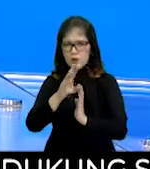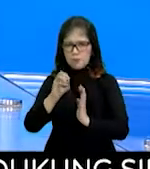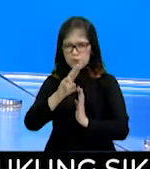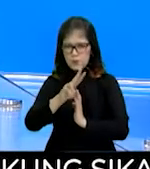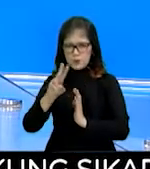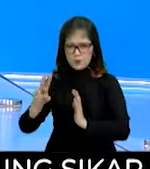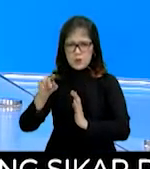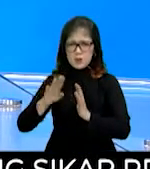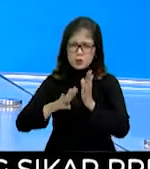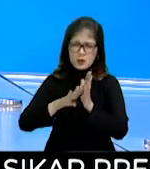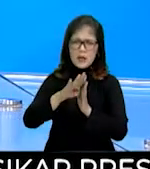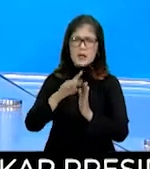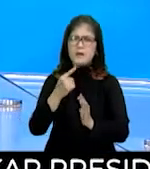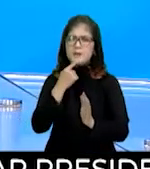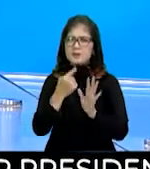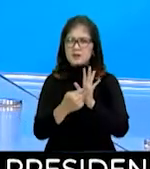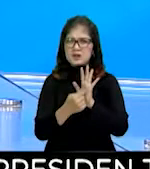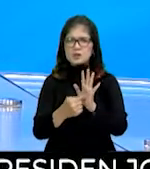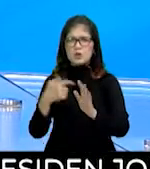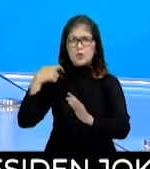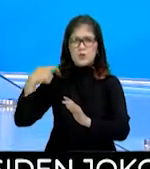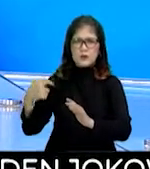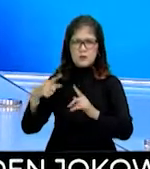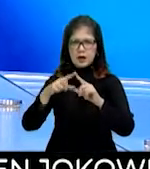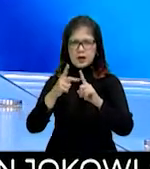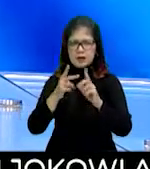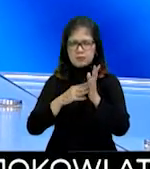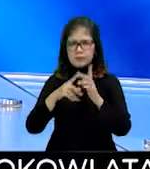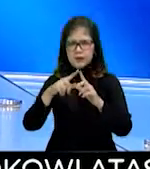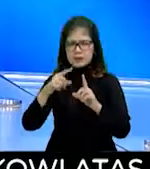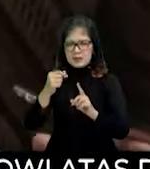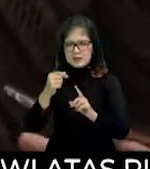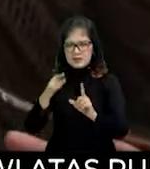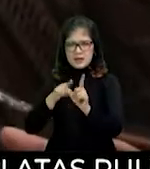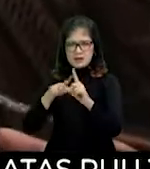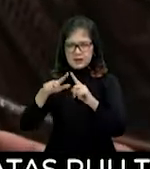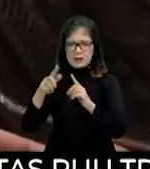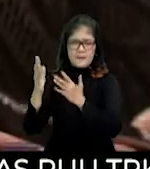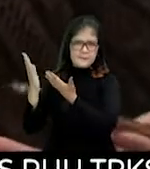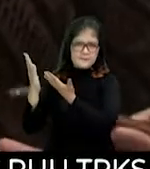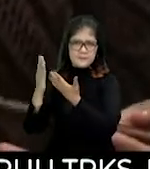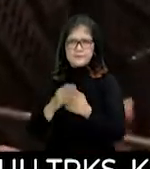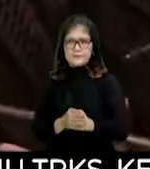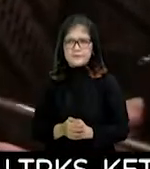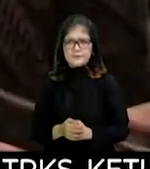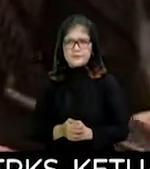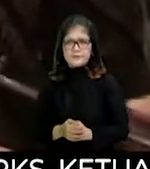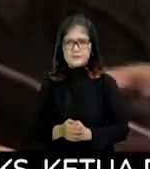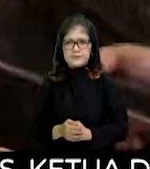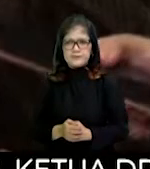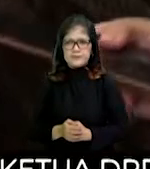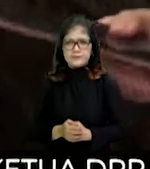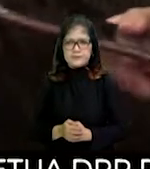berikut pernyataan Wakil Gubernur DKI Jakarta Ahmad Riza Patria. Tidak bermaksud menganggap